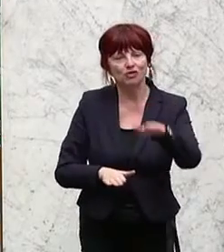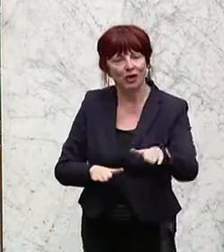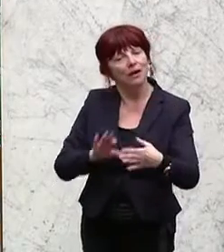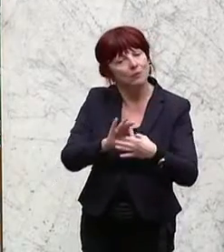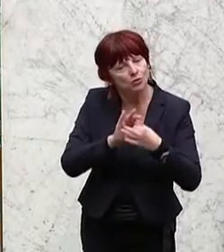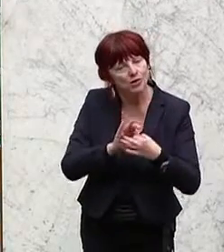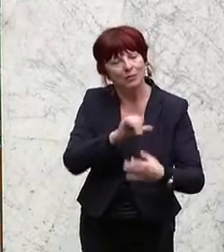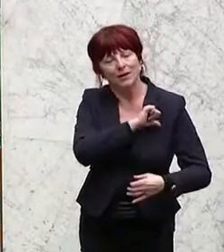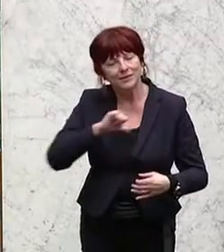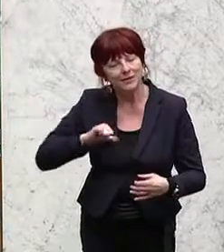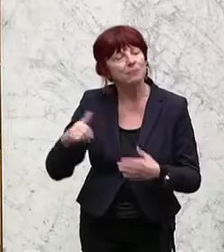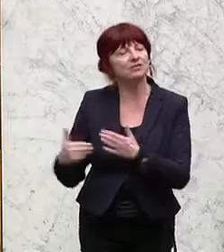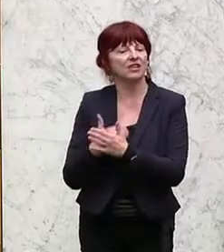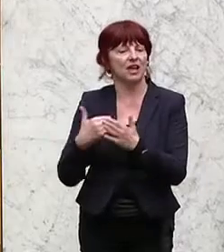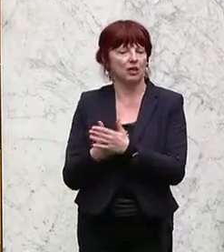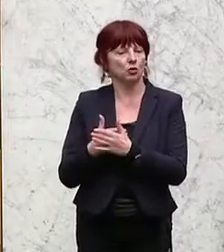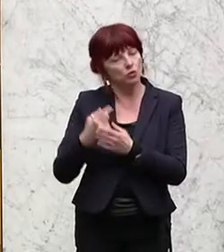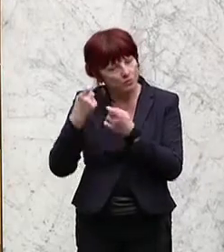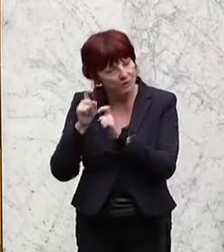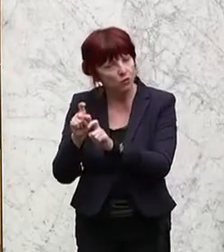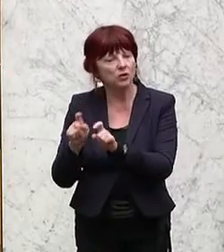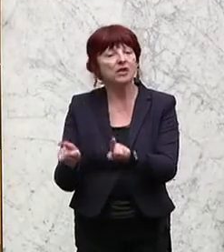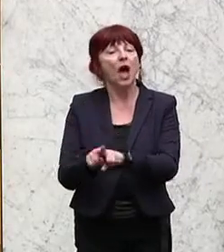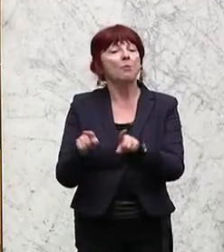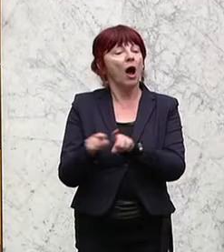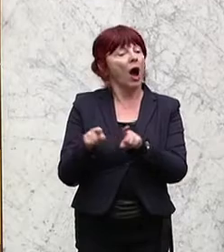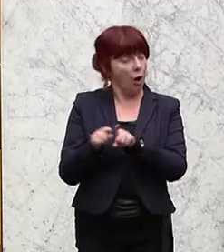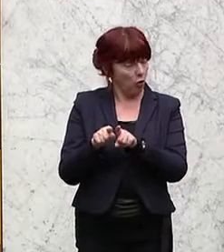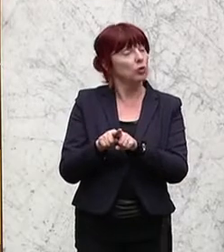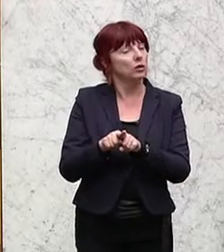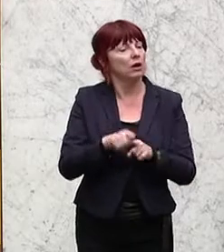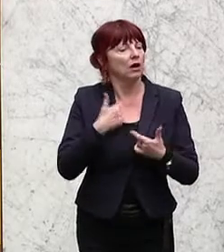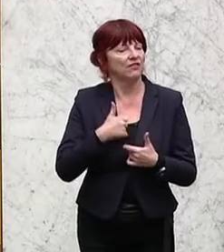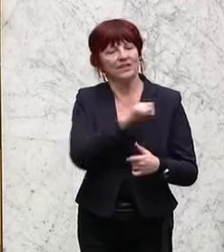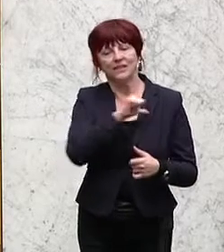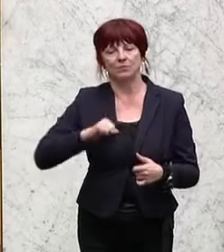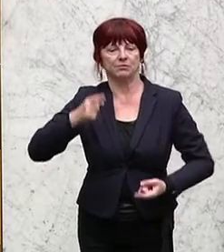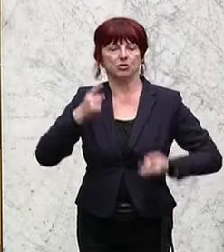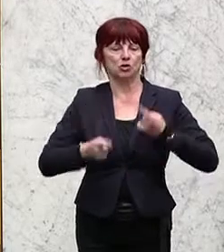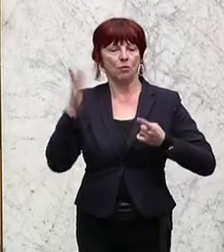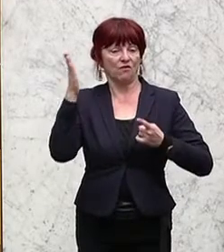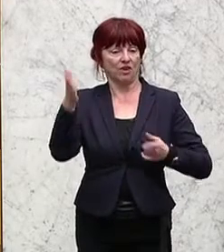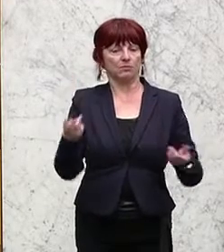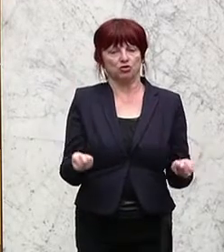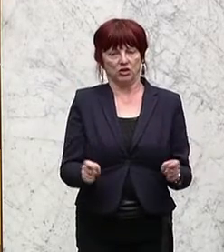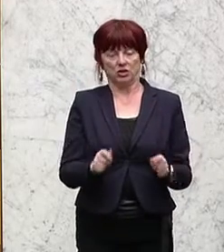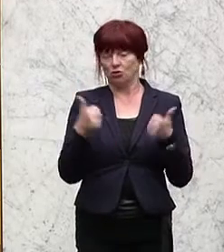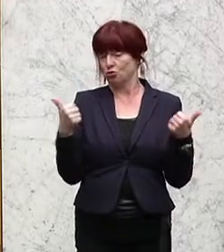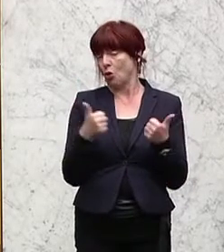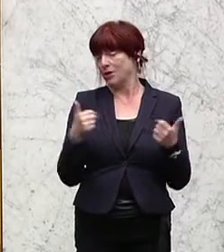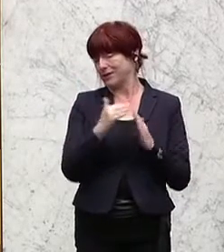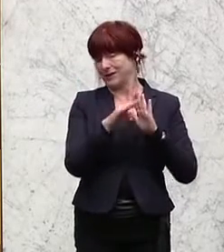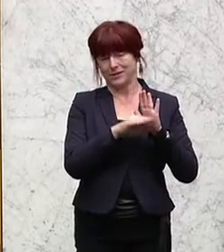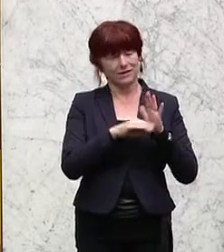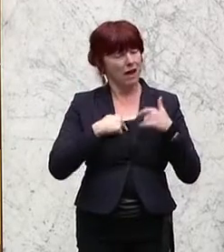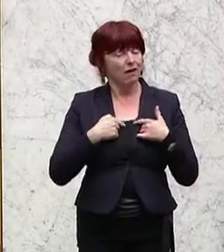der Menschen bis und auch am Ende des Lebens heute beschließen. Ein großartiges Gesetz. Ich bin heute dankbar und